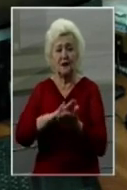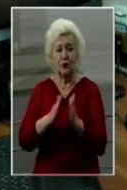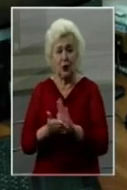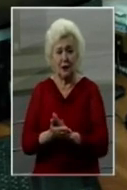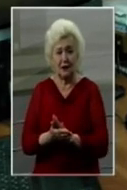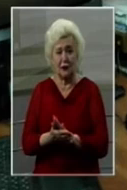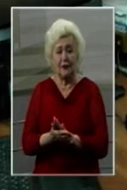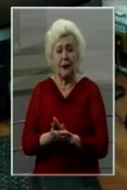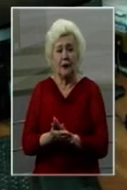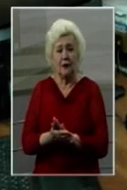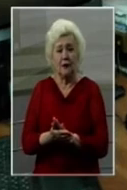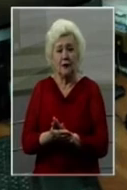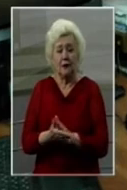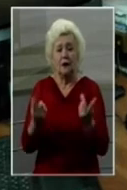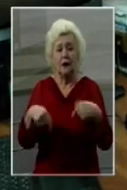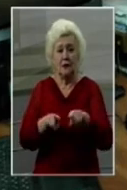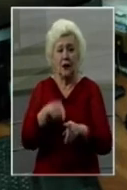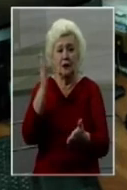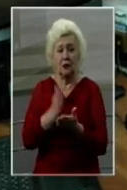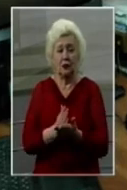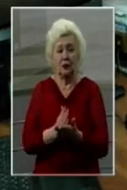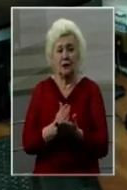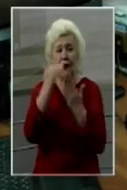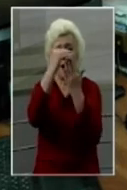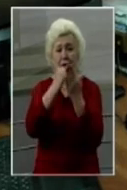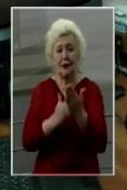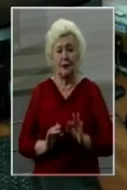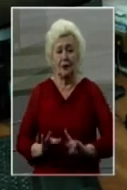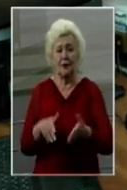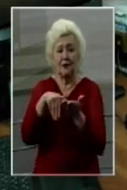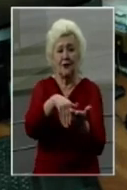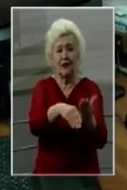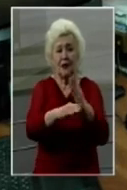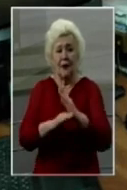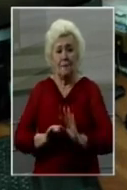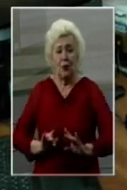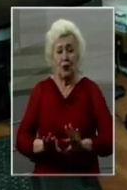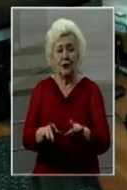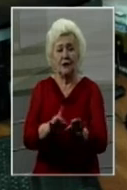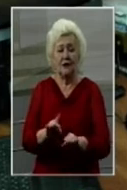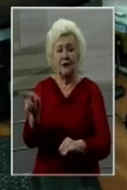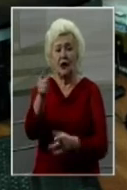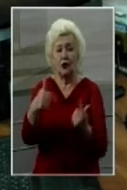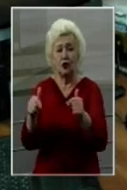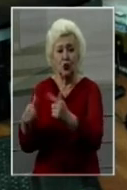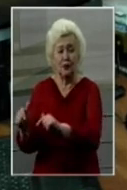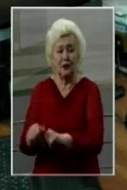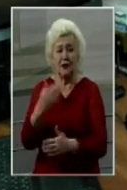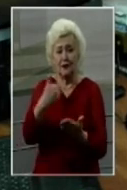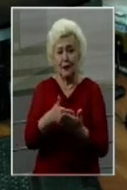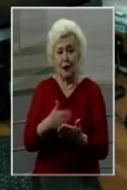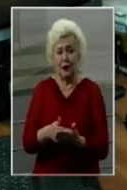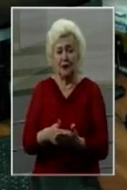ситуацію. Також є алгоритм дії, взаємодії з іншими суб'єктами. Це,